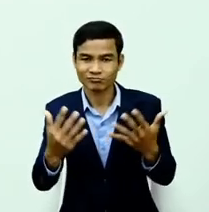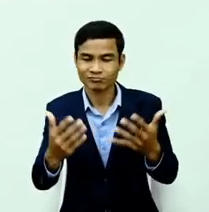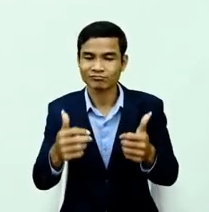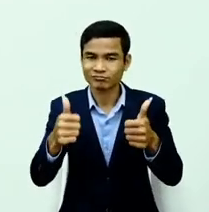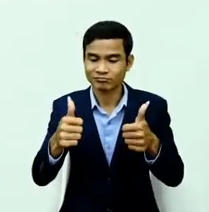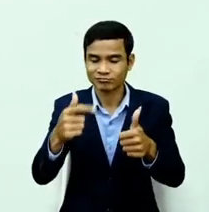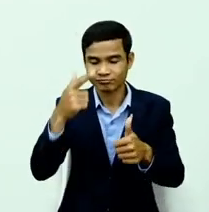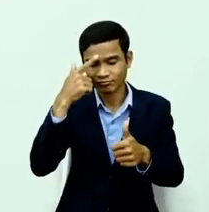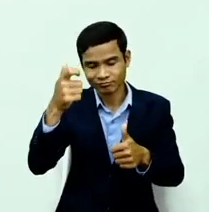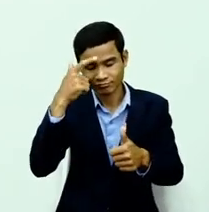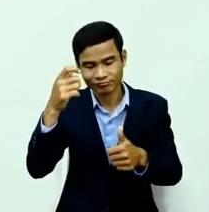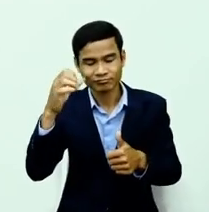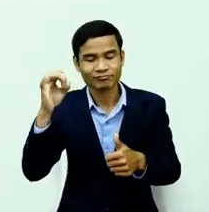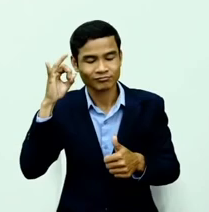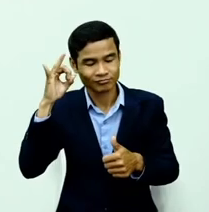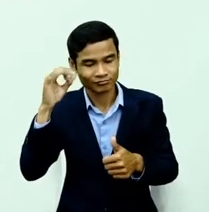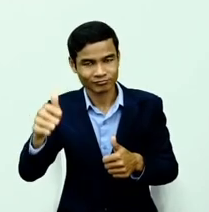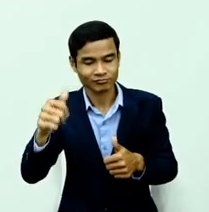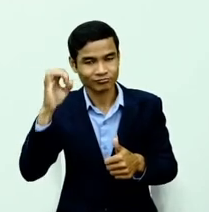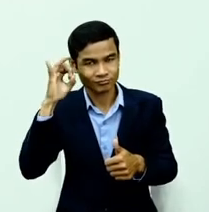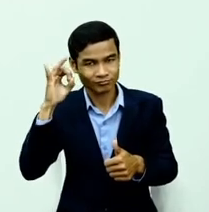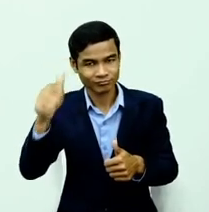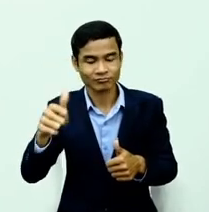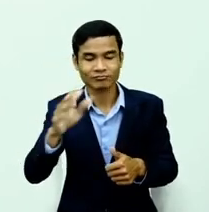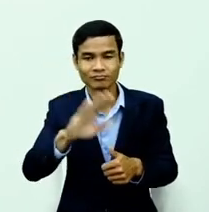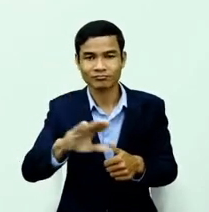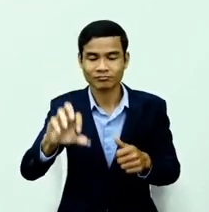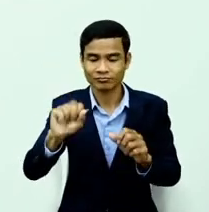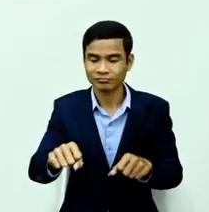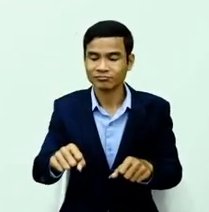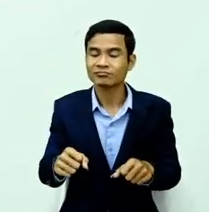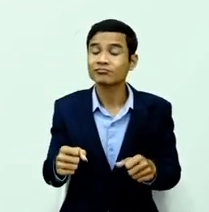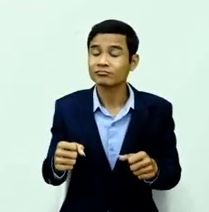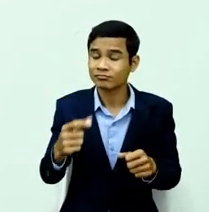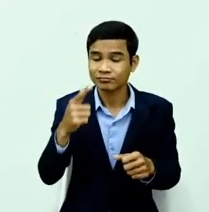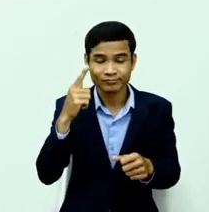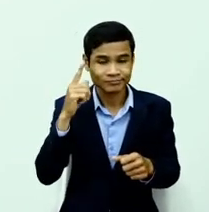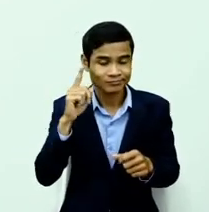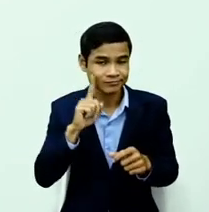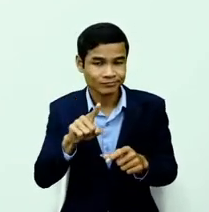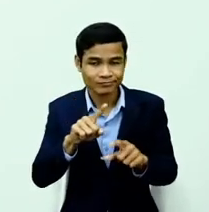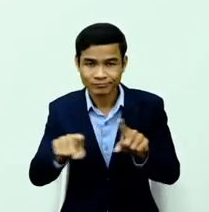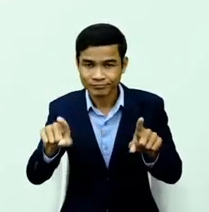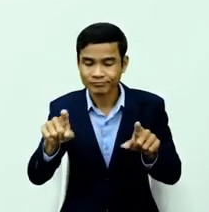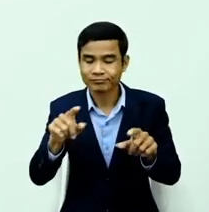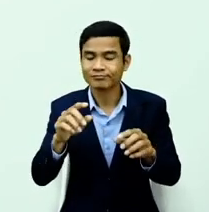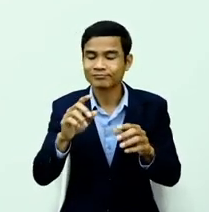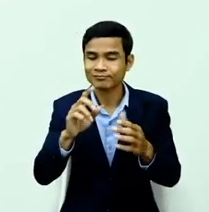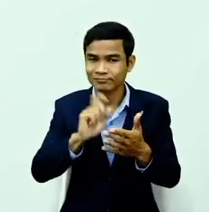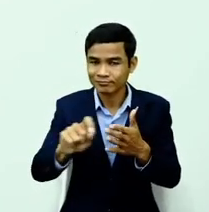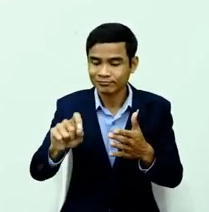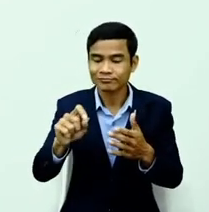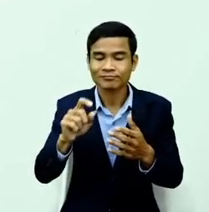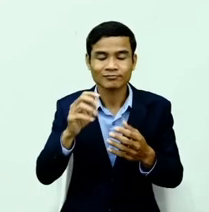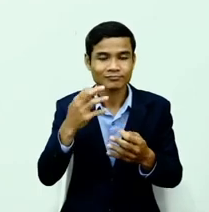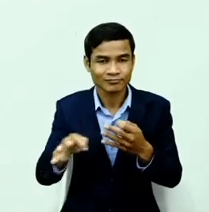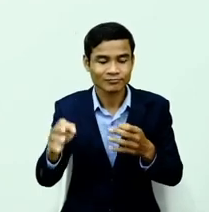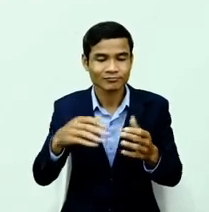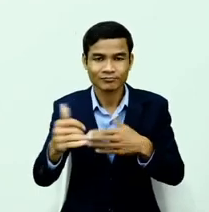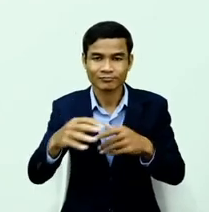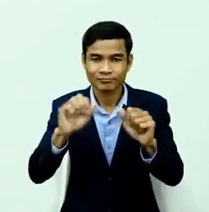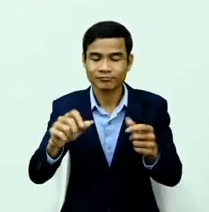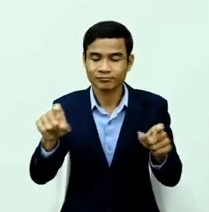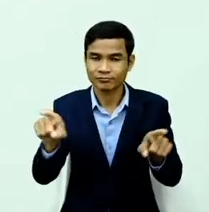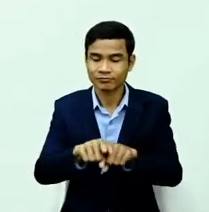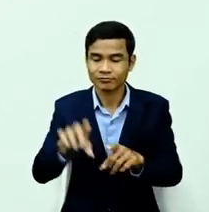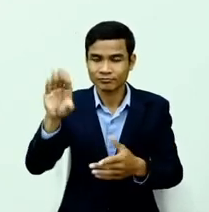ta men phiep chlieh vai ta ba sam akon khos chalap bantich bantruoch na kon trai lop nang ka lam o ai do che piak rongie da neak kru ban sa se